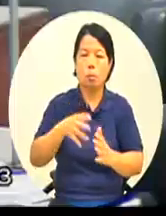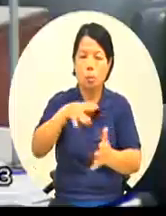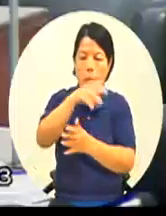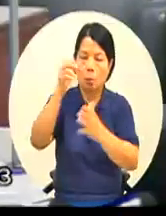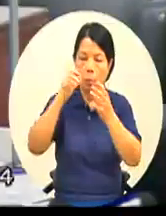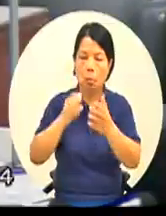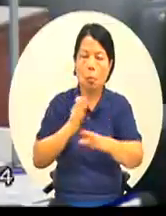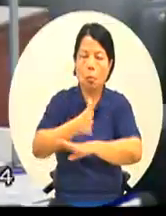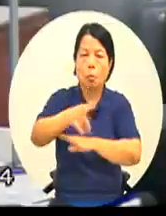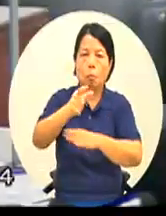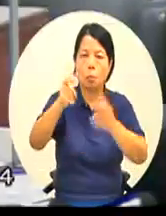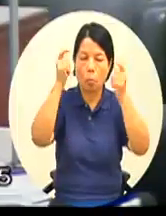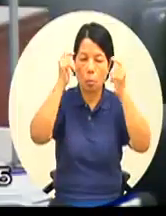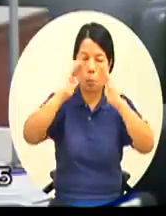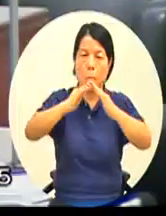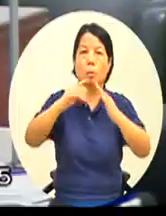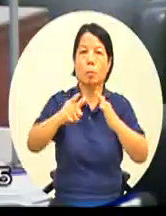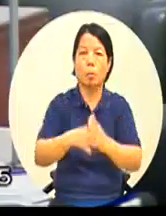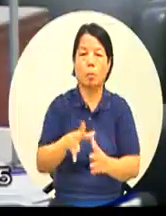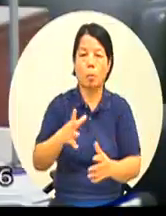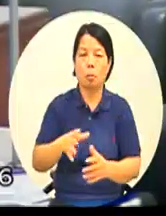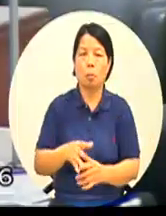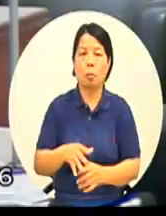我们应该。